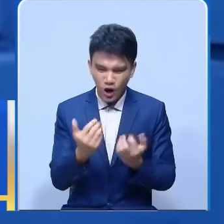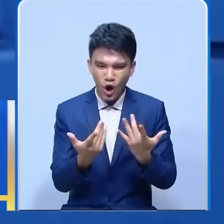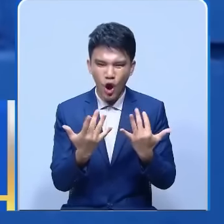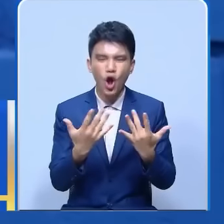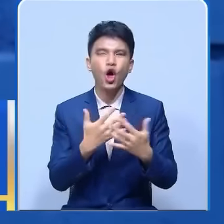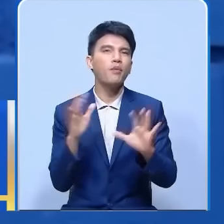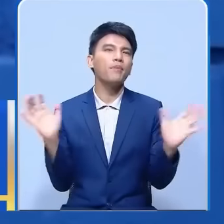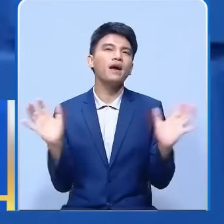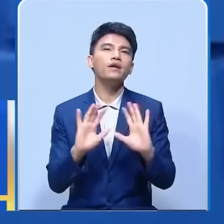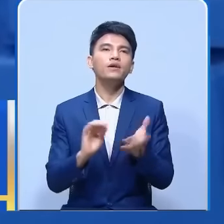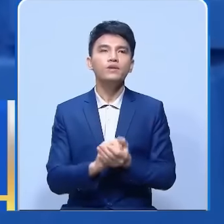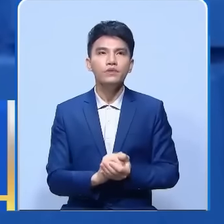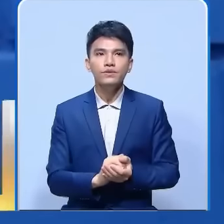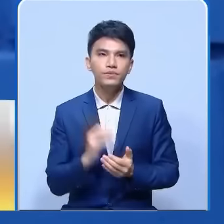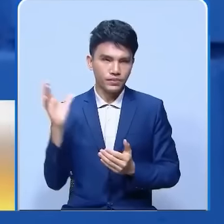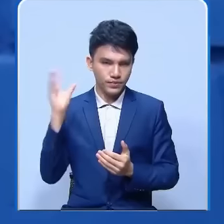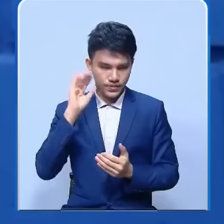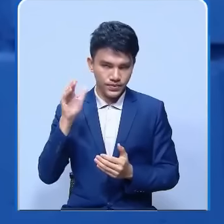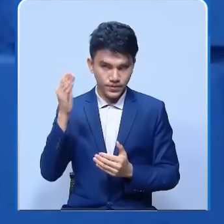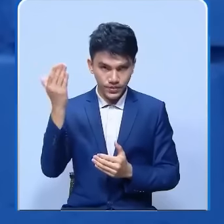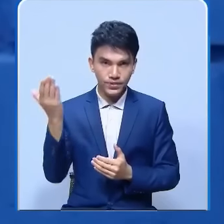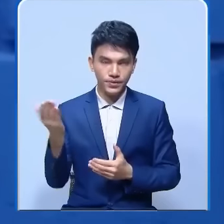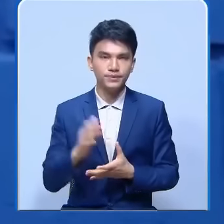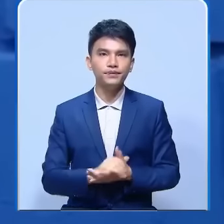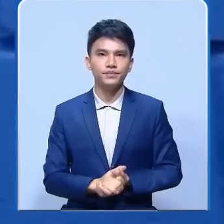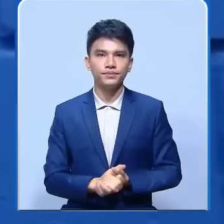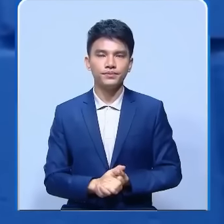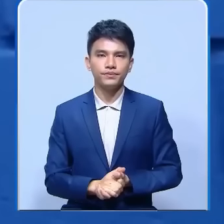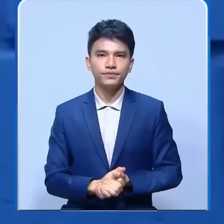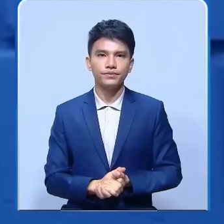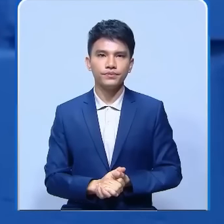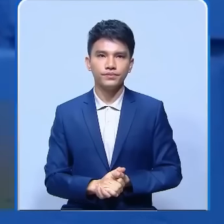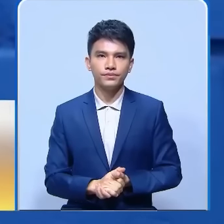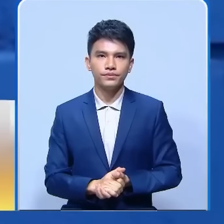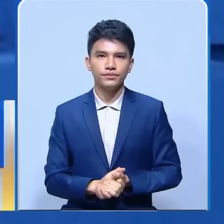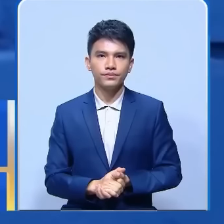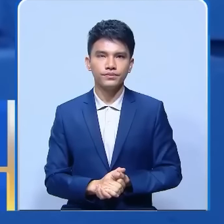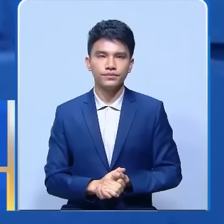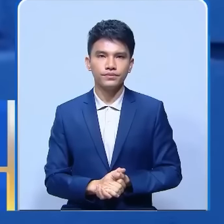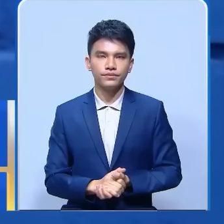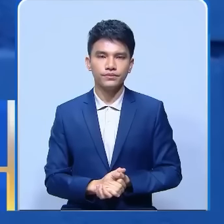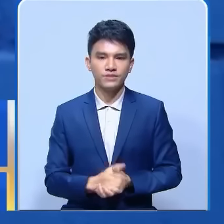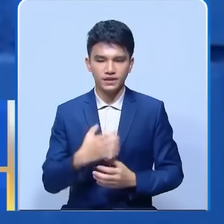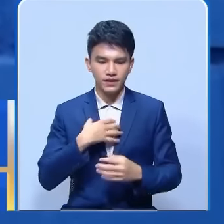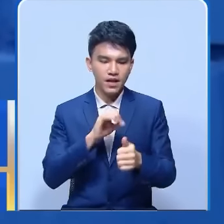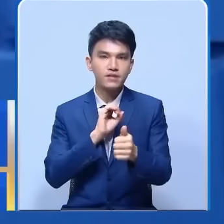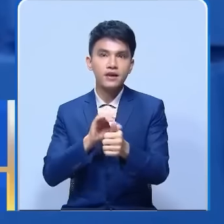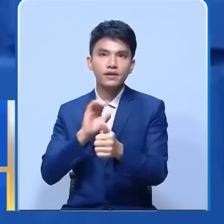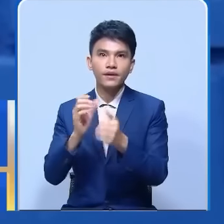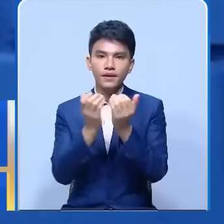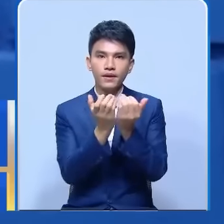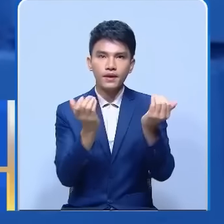ลงนโยบายเอาไปฟังเสียงหมอวรงค์กันค่ะ ผมอาจจะแนะนำอุ้งอิงเท่านั้นนะครับไปอ่านรัฐธรรมนูญมา